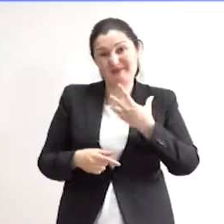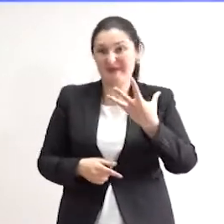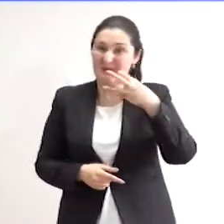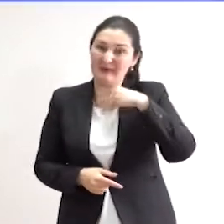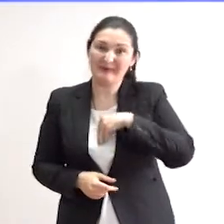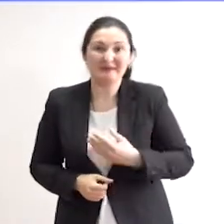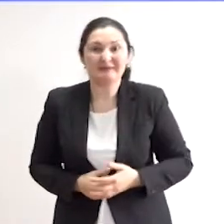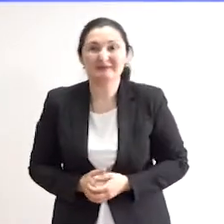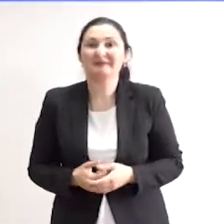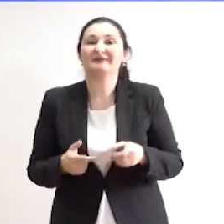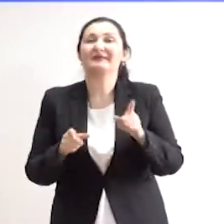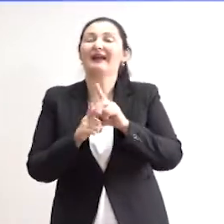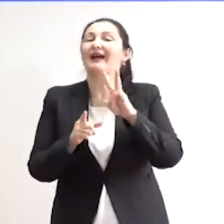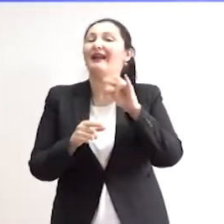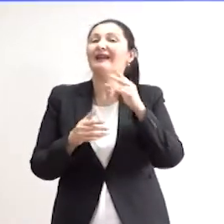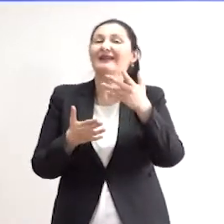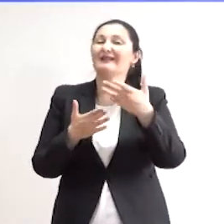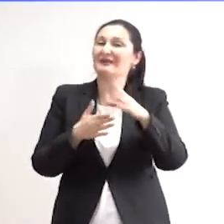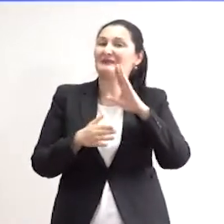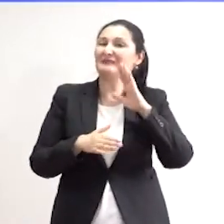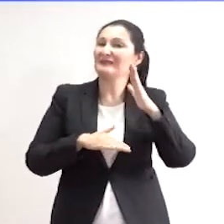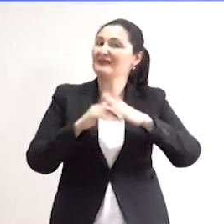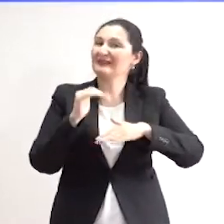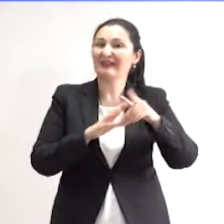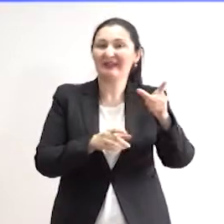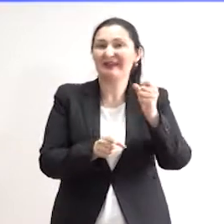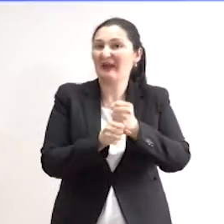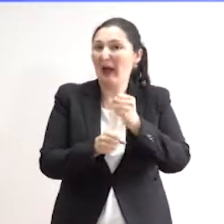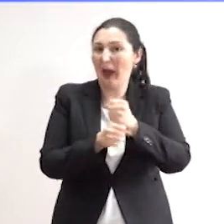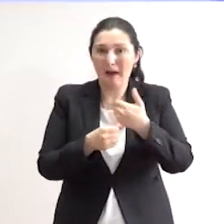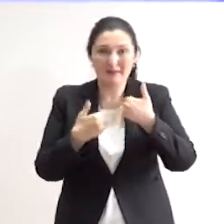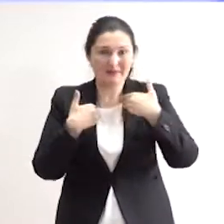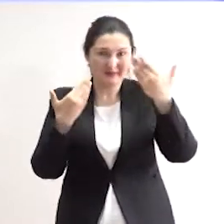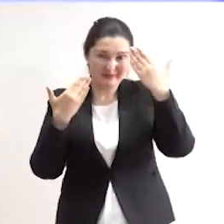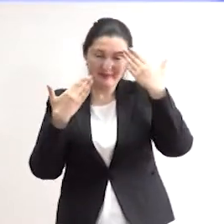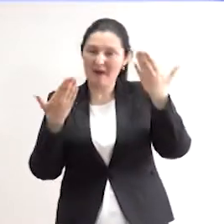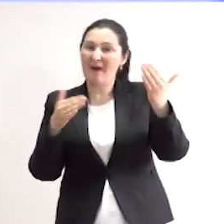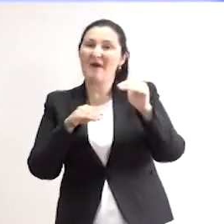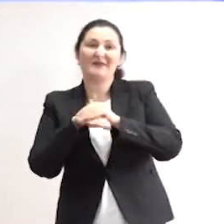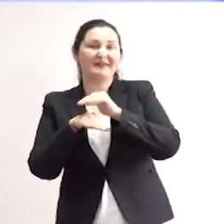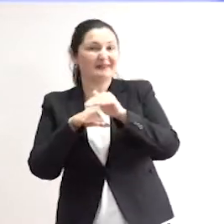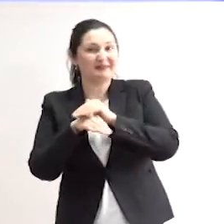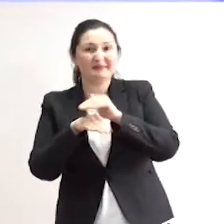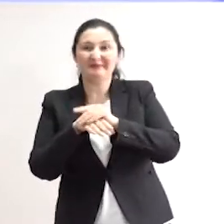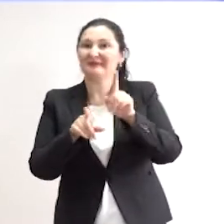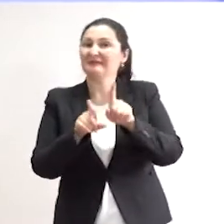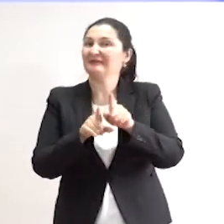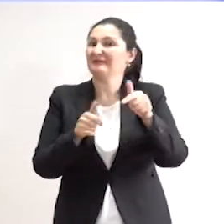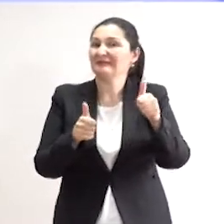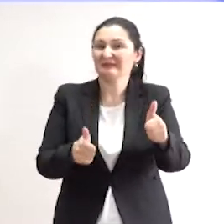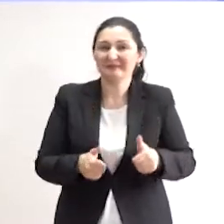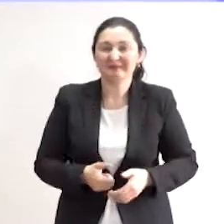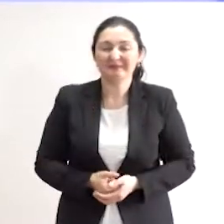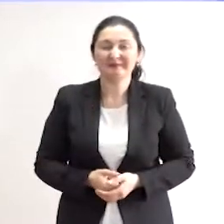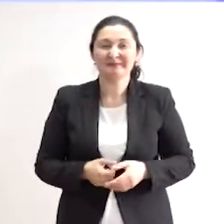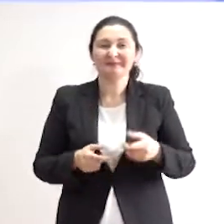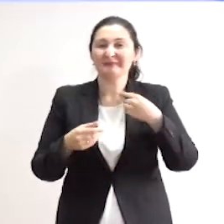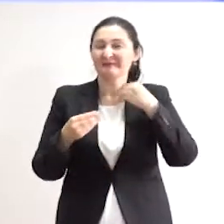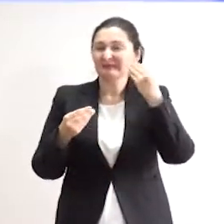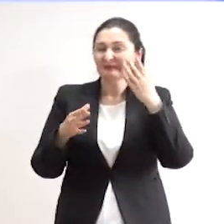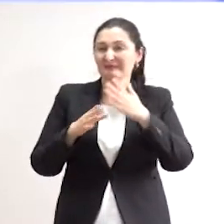میخوردم بله این لالا کدبانوی خوب بود است ما نمیدانیسته آفرین بله بله آفرین. این من